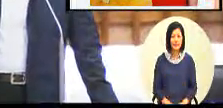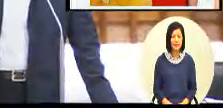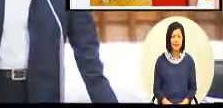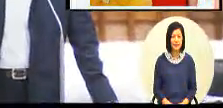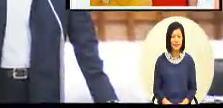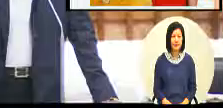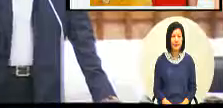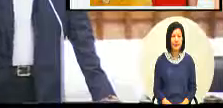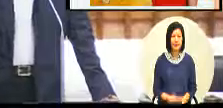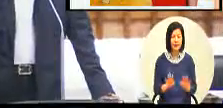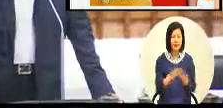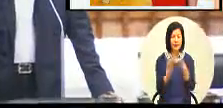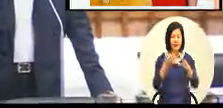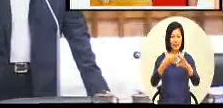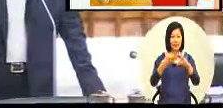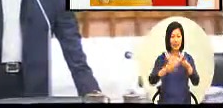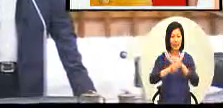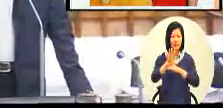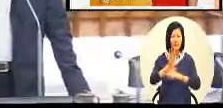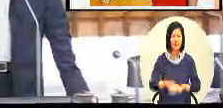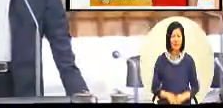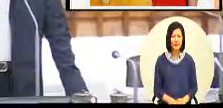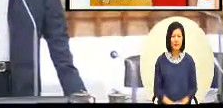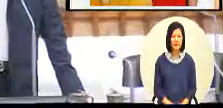我要开始播放吧。